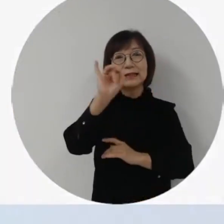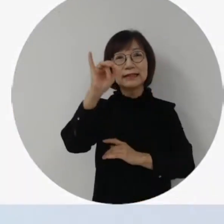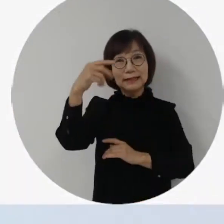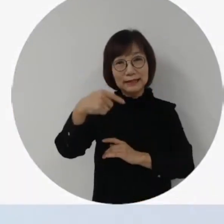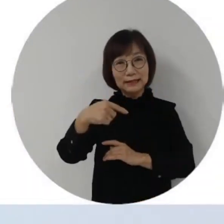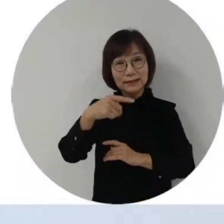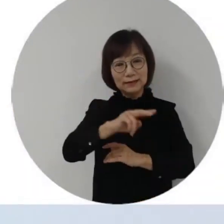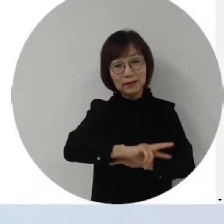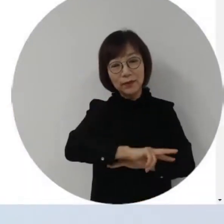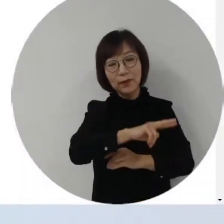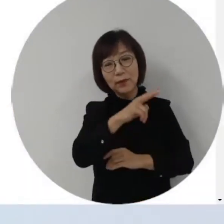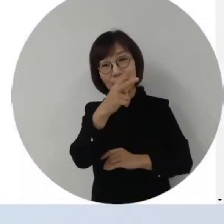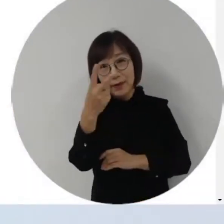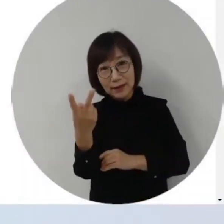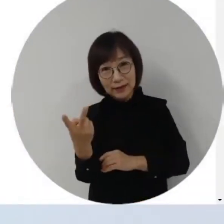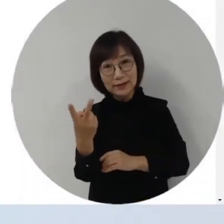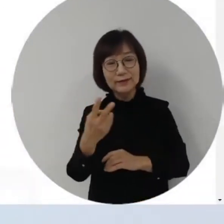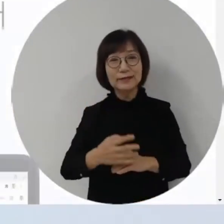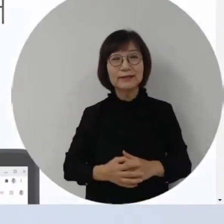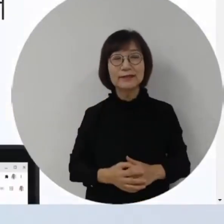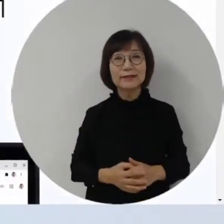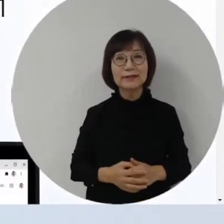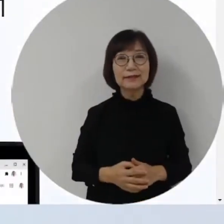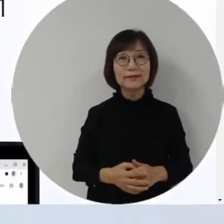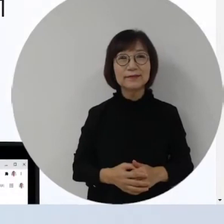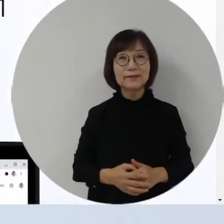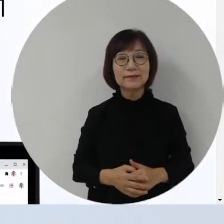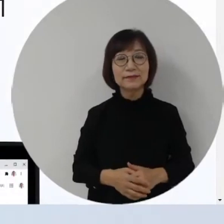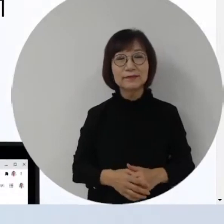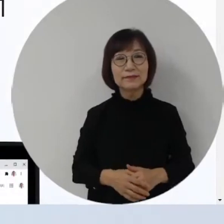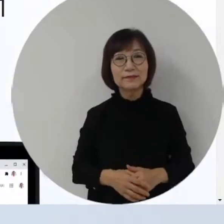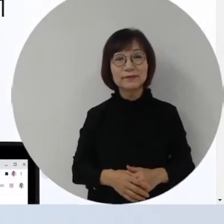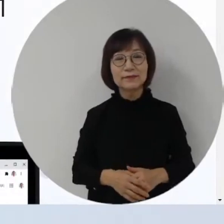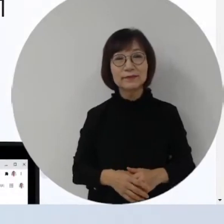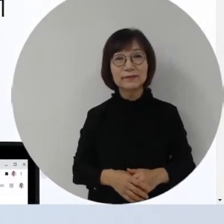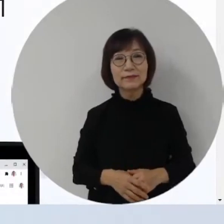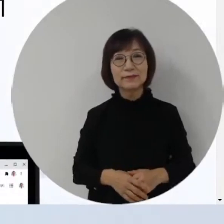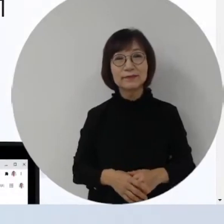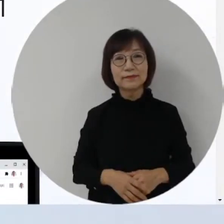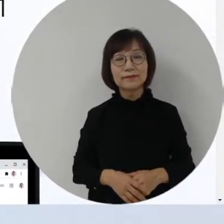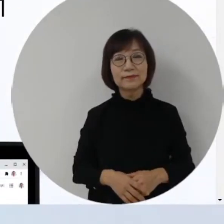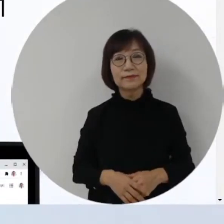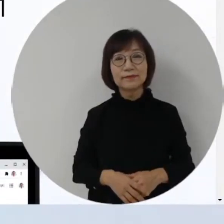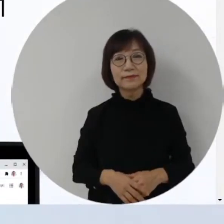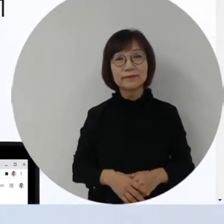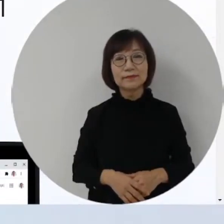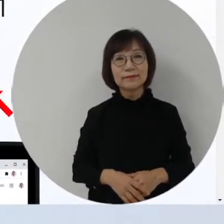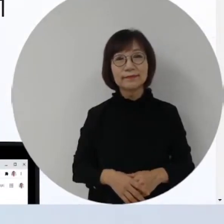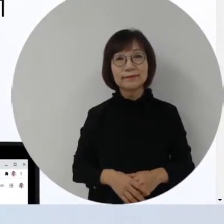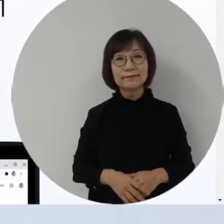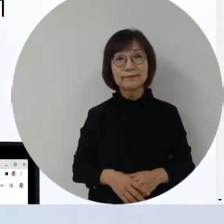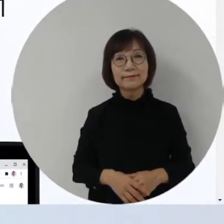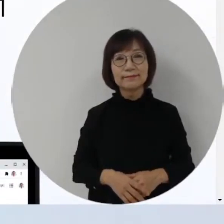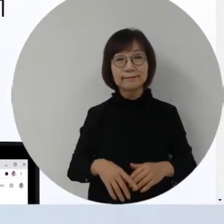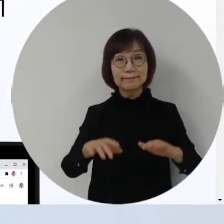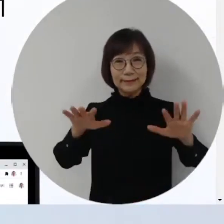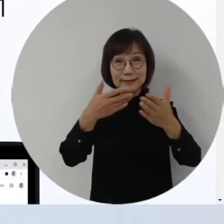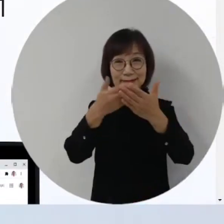이렇게 나와질 거고요. 크롬 다운로드 해주시면 돼요. 요거는 간단하게 설치할 수 있습니다.